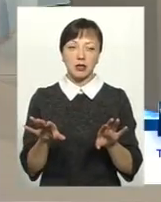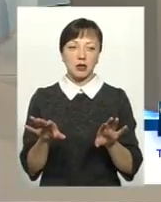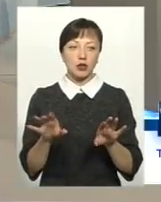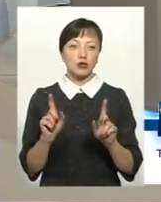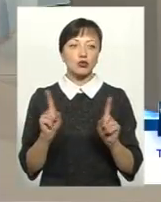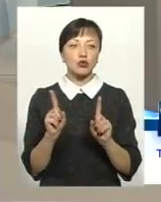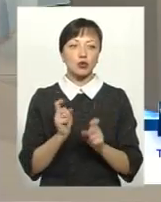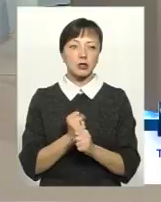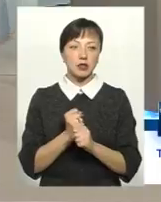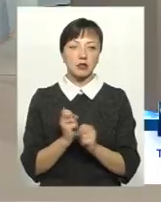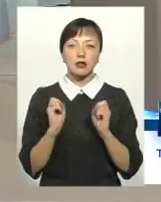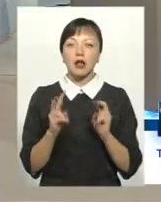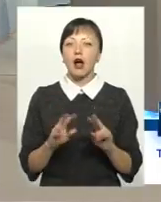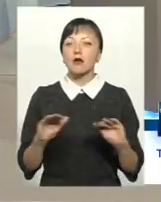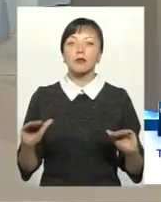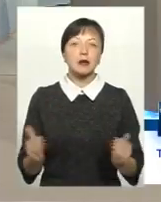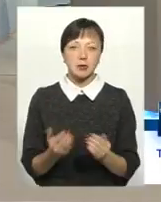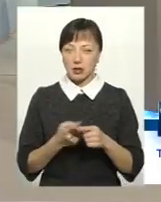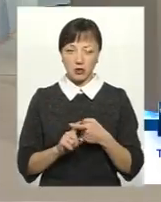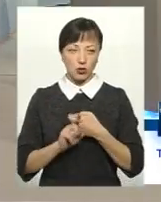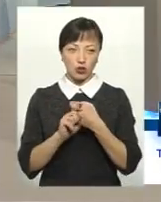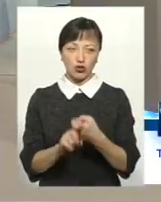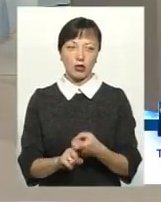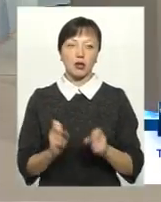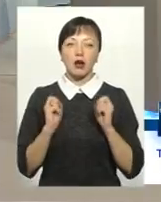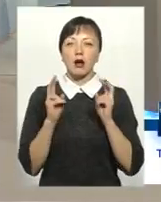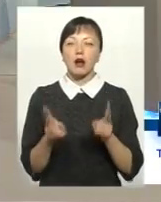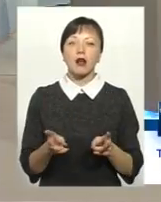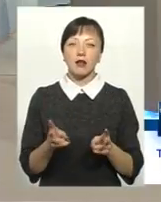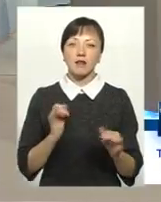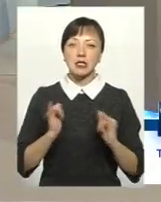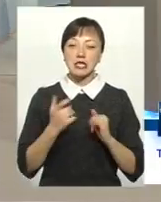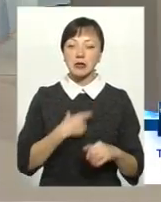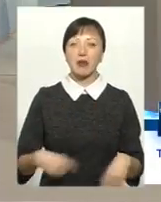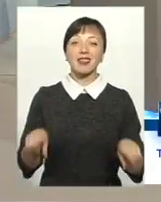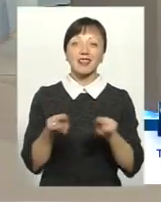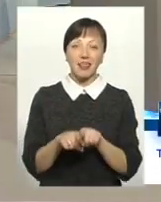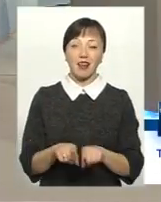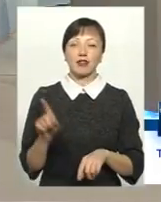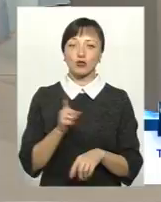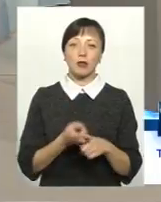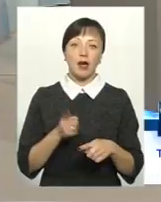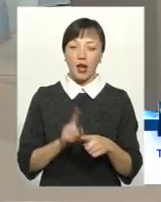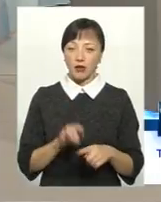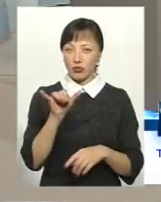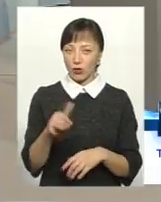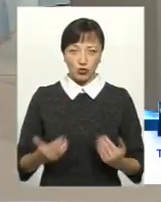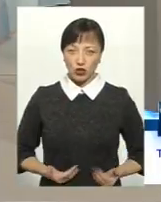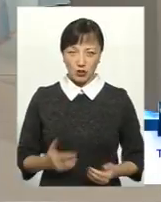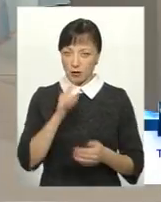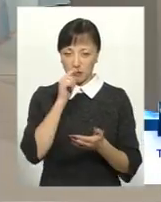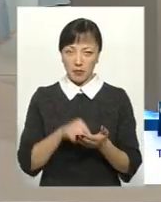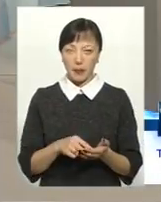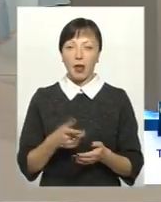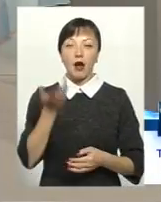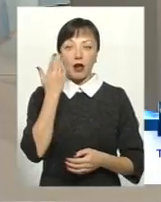объяснить, что сделать, как минимизировать это заражение, как вести себя так, чтобы это в твою жизнь не пришло. Потому